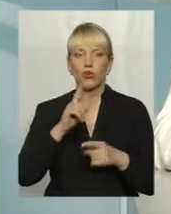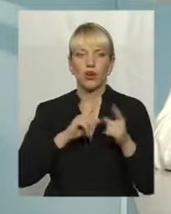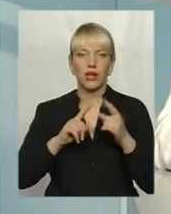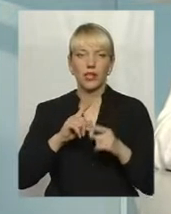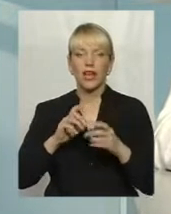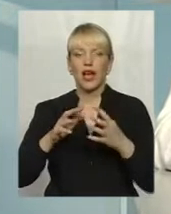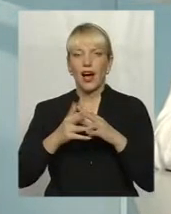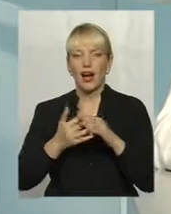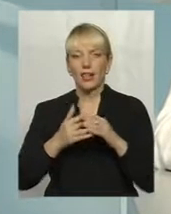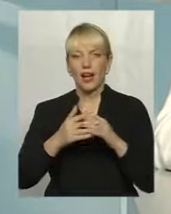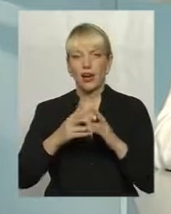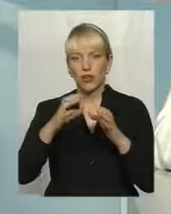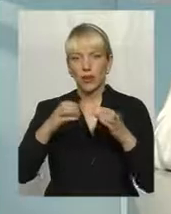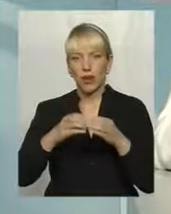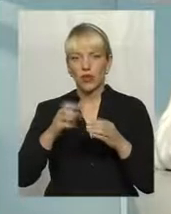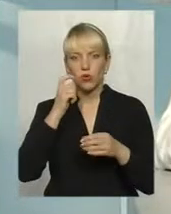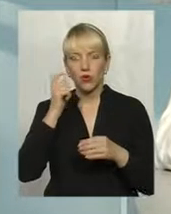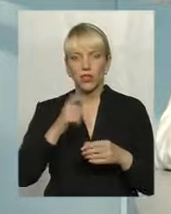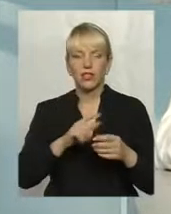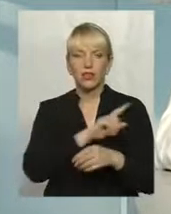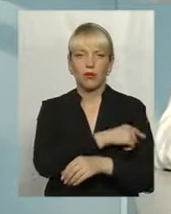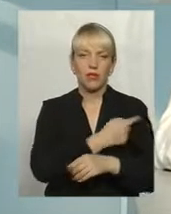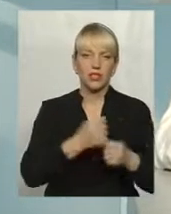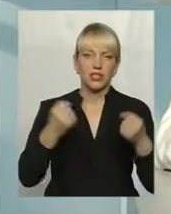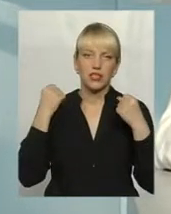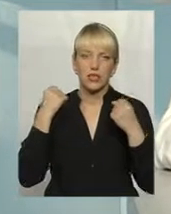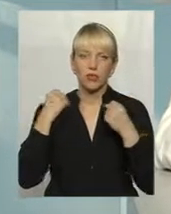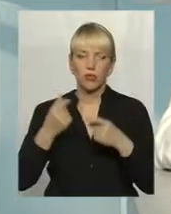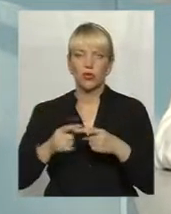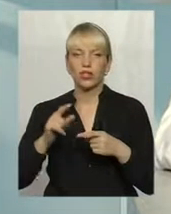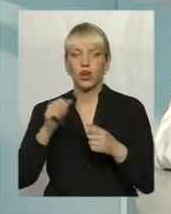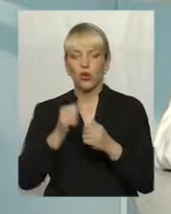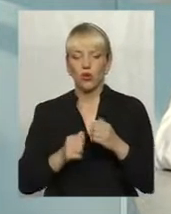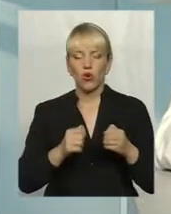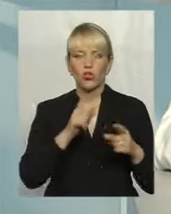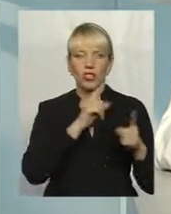спорту, паливо-енергетичного комплексу. Кожна рада повинна